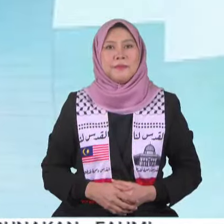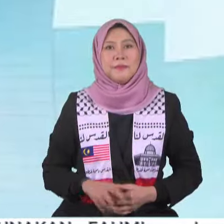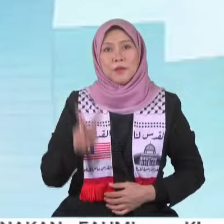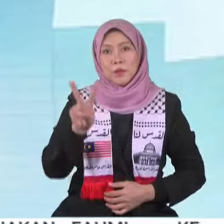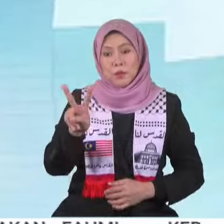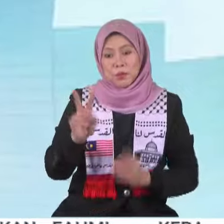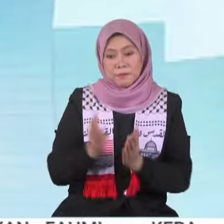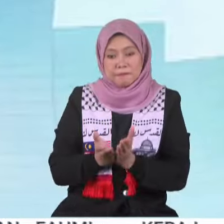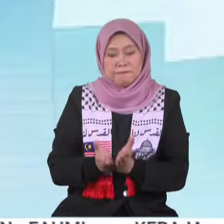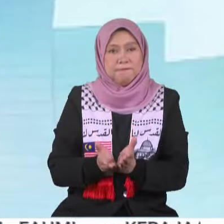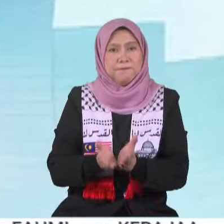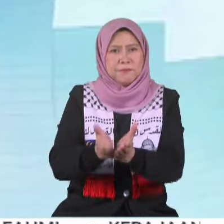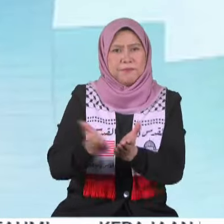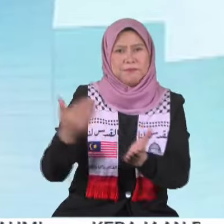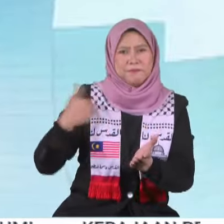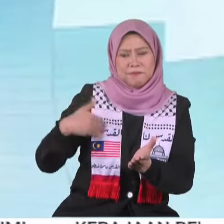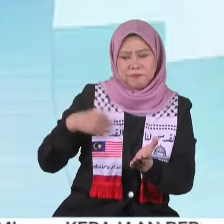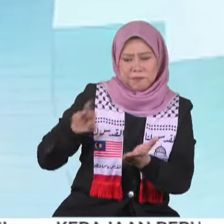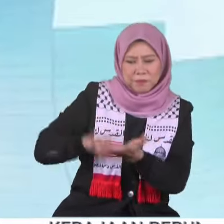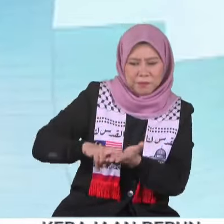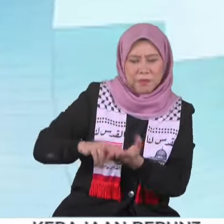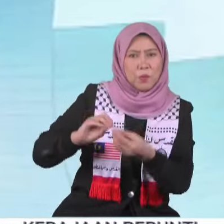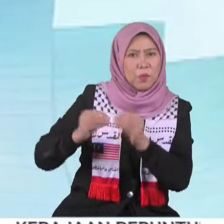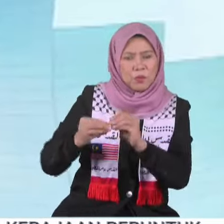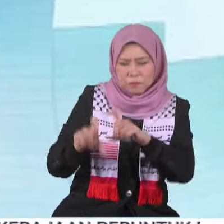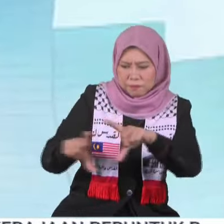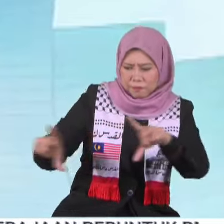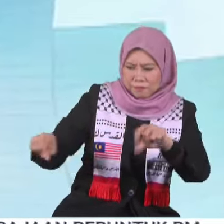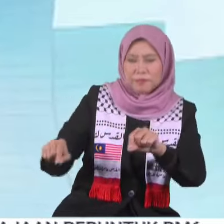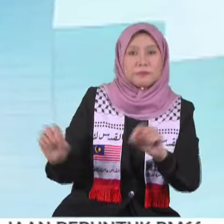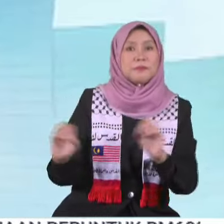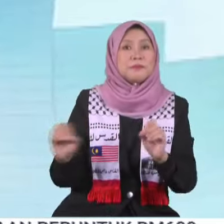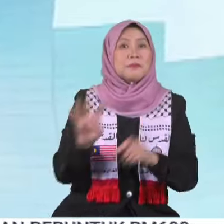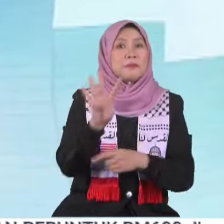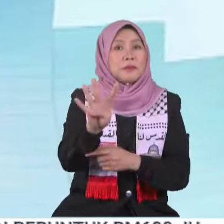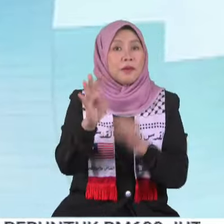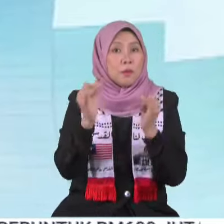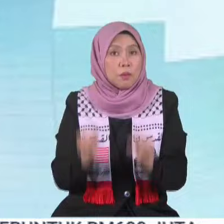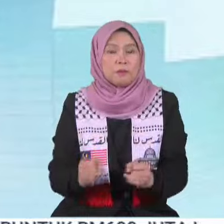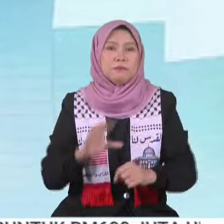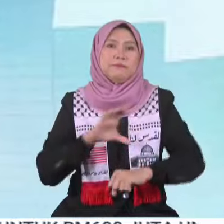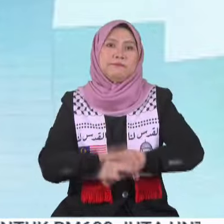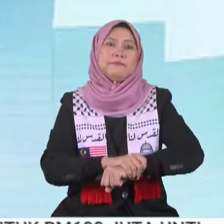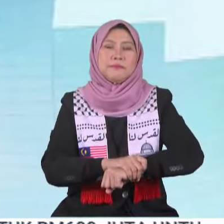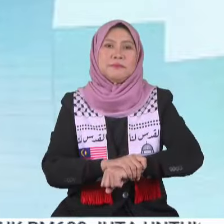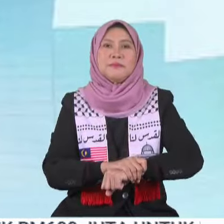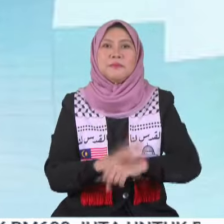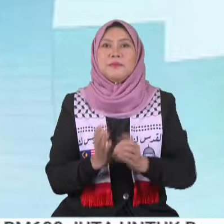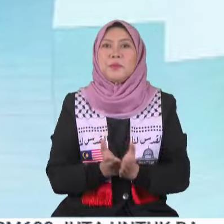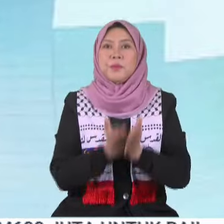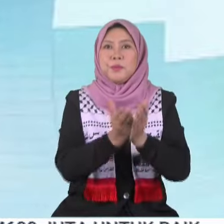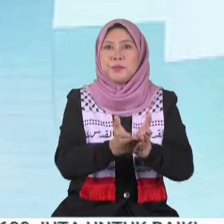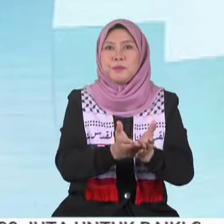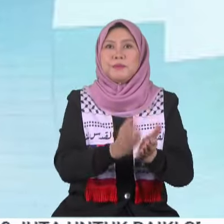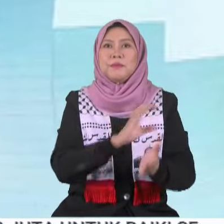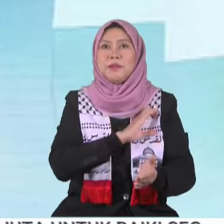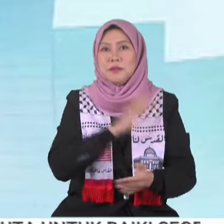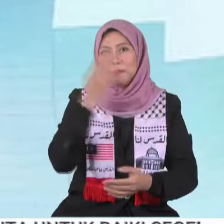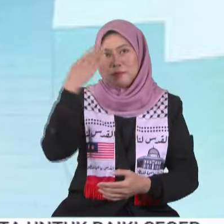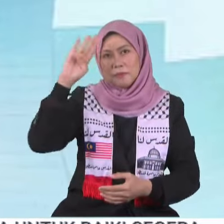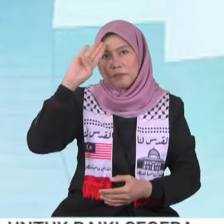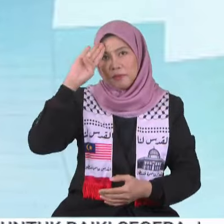Dua bot nelayan asing tanpa nombor pendaftaran dan empat individu ditahan Maritim Malaysia Zon Maritim Kuala Perlis petang